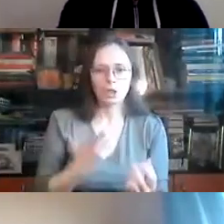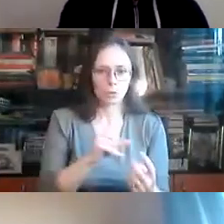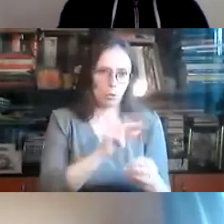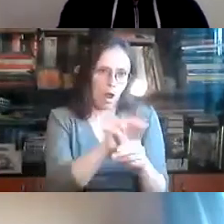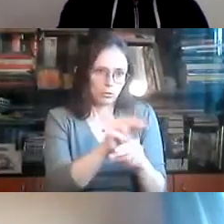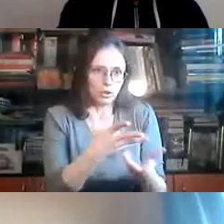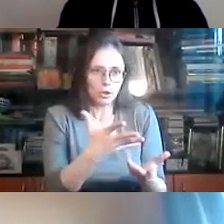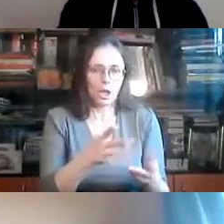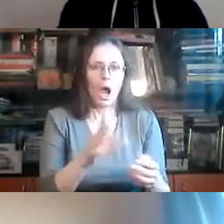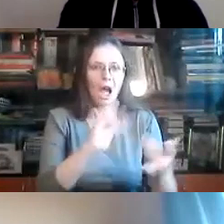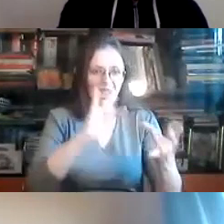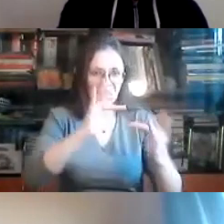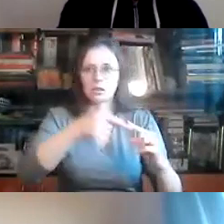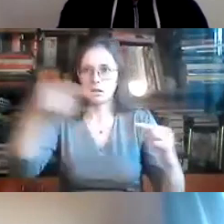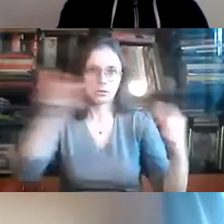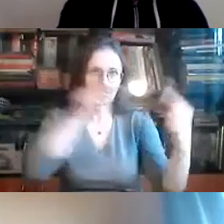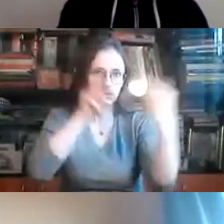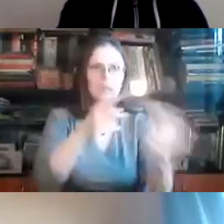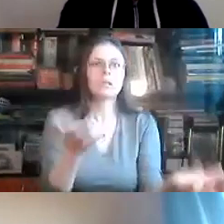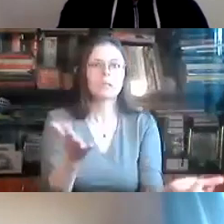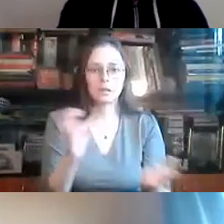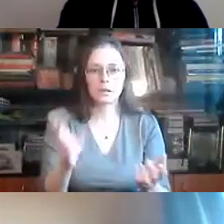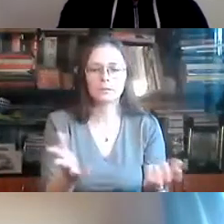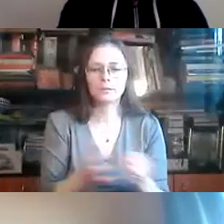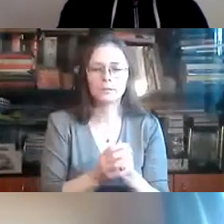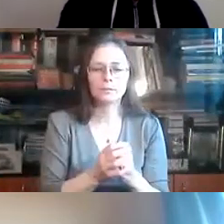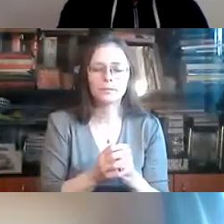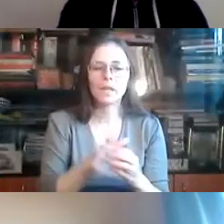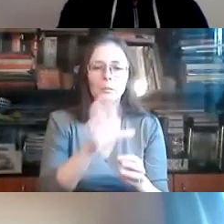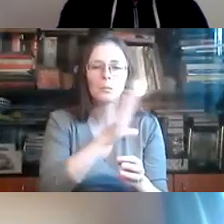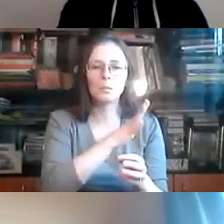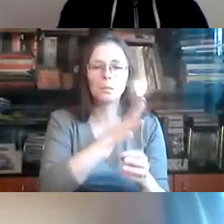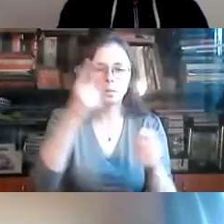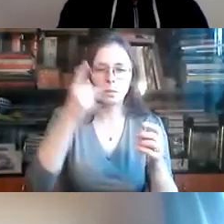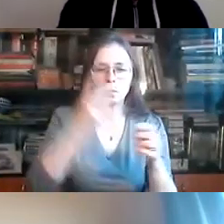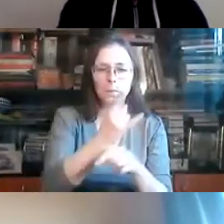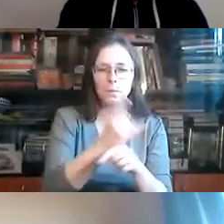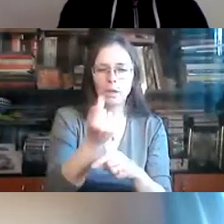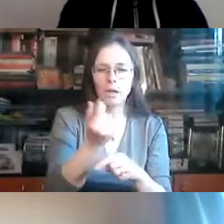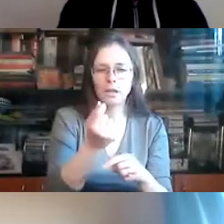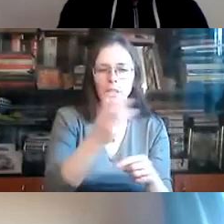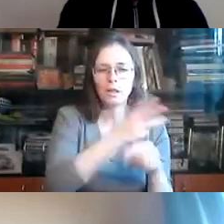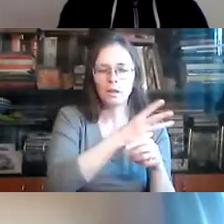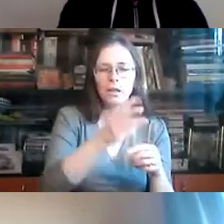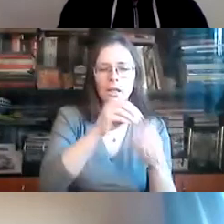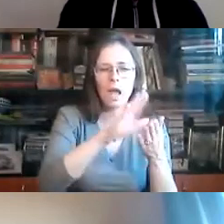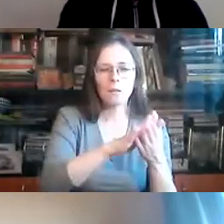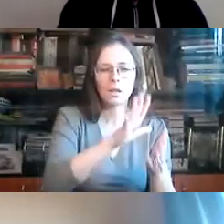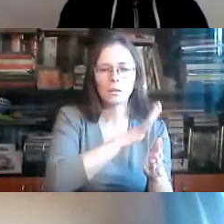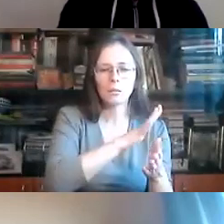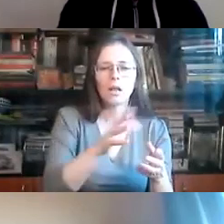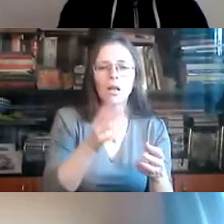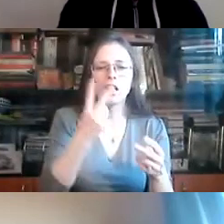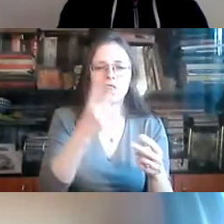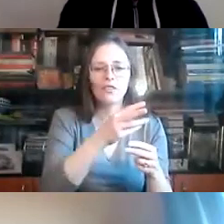гуляла такая... два воробушек и соловей сидит, и спрашивают, а почему соловей